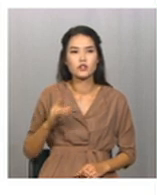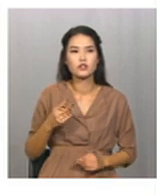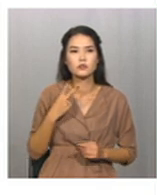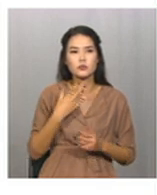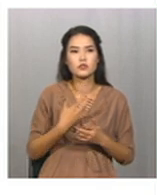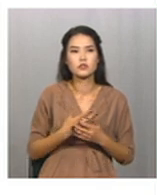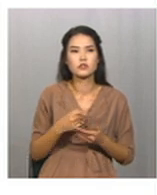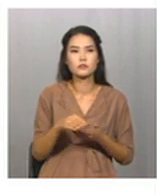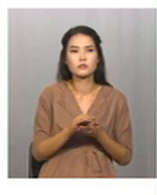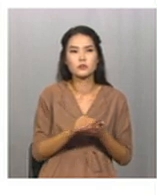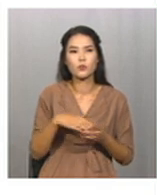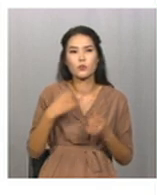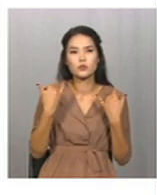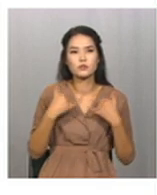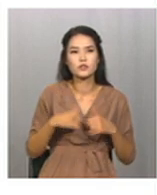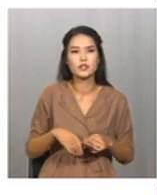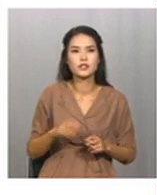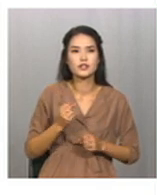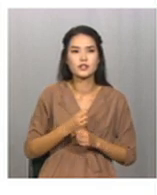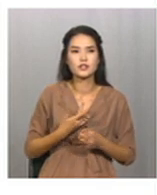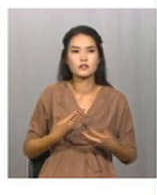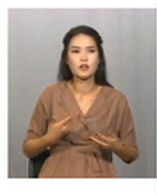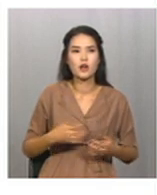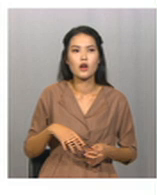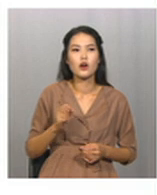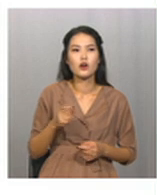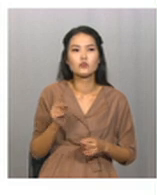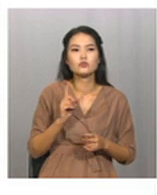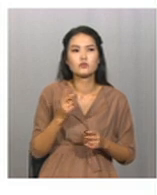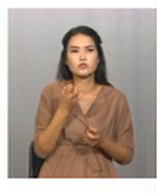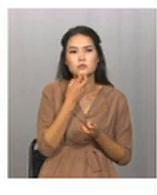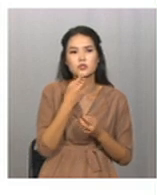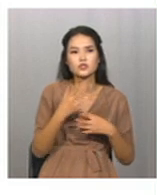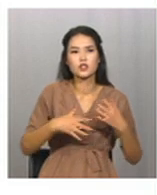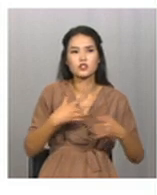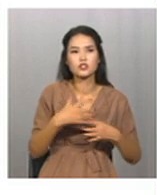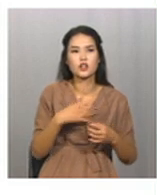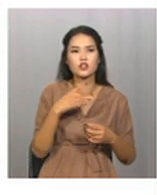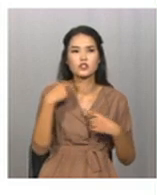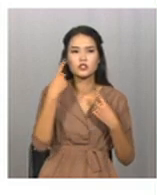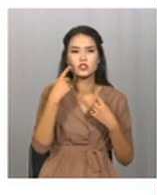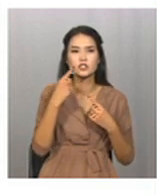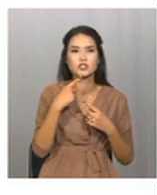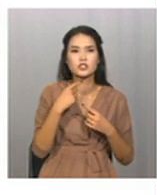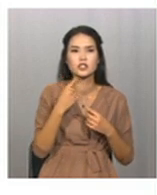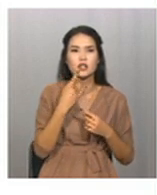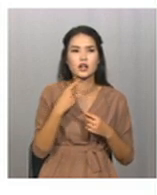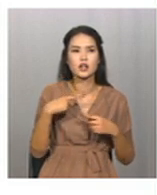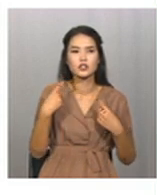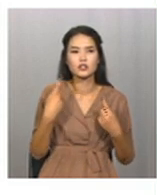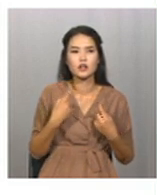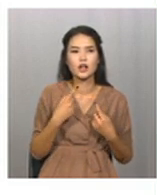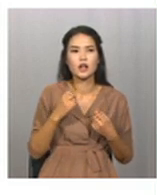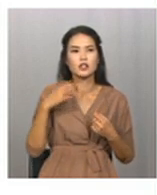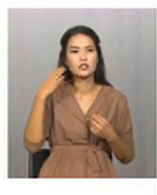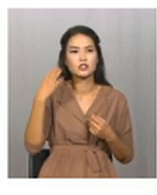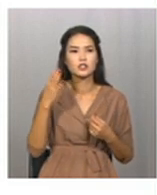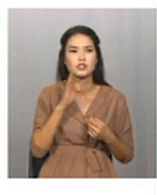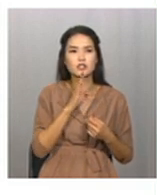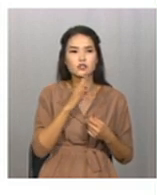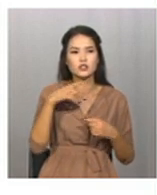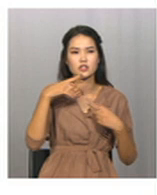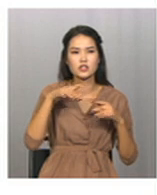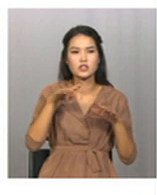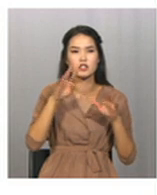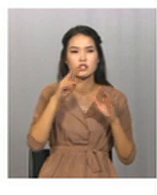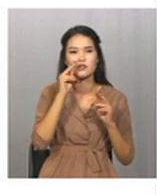произвело на письмоводителя удивительное действие. Он отчего-то смешался, щеки залились краской, а длинные девичьи